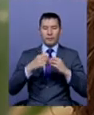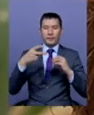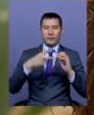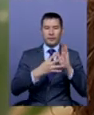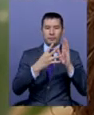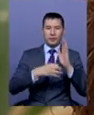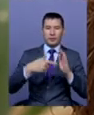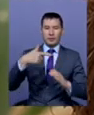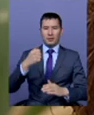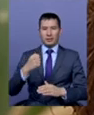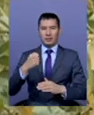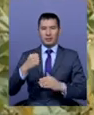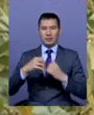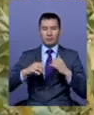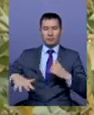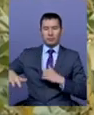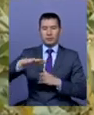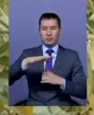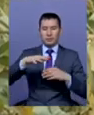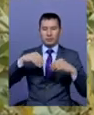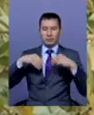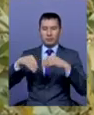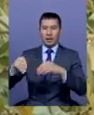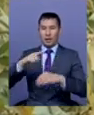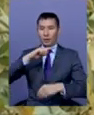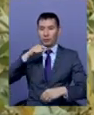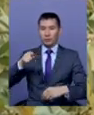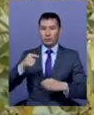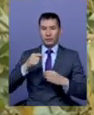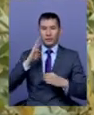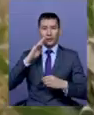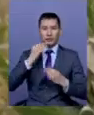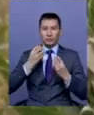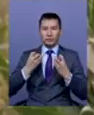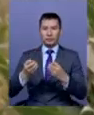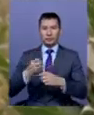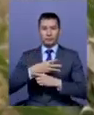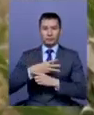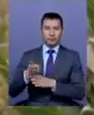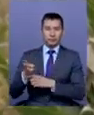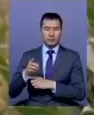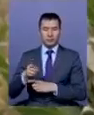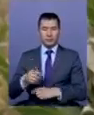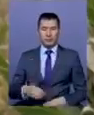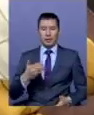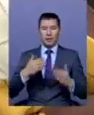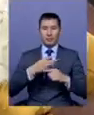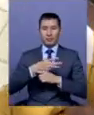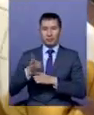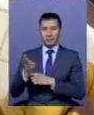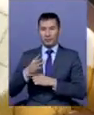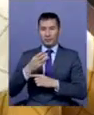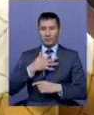егеді. Бағбанның айтуынша, әсіресе жүгері суды көп ішеді. Егер жеткілікті мөлшерде тіршілік нәрі болмаса, жақсы өнім алу мүмкін емес.